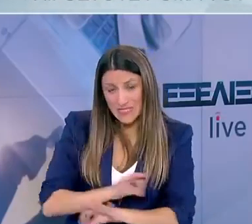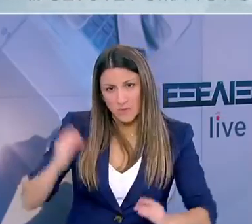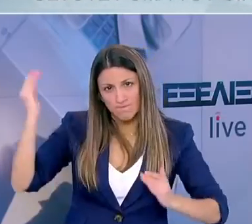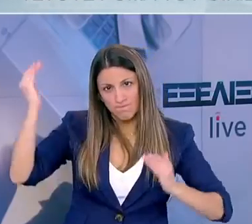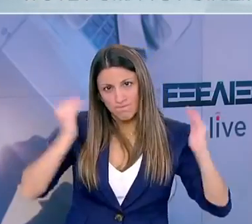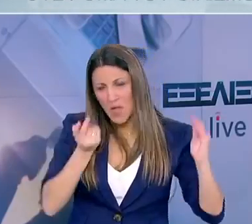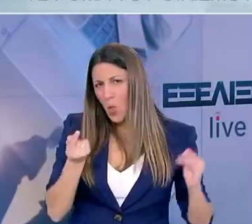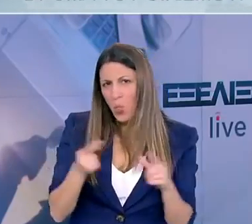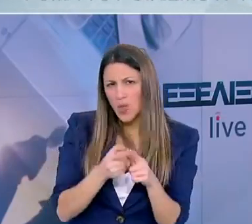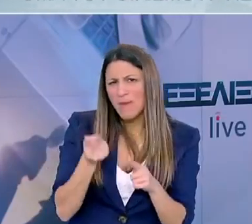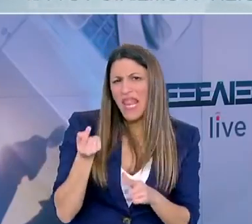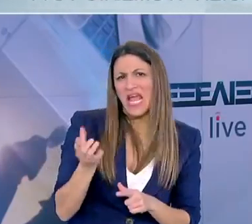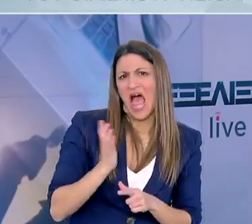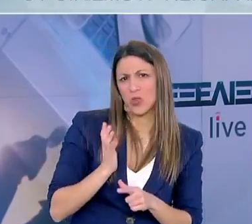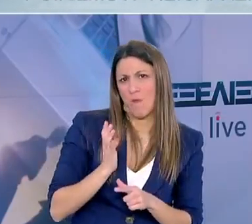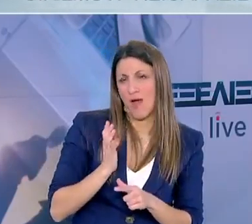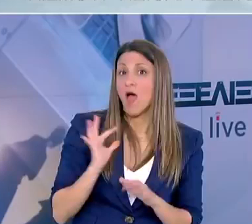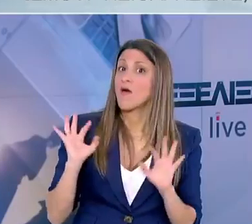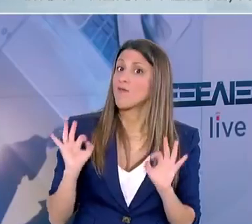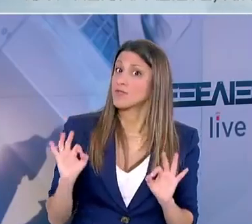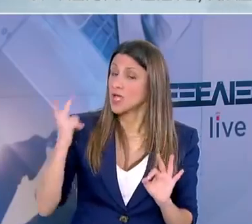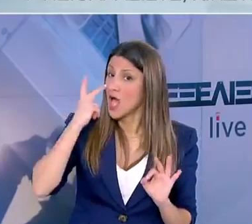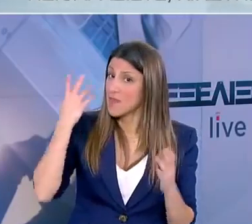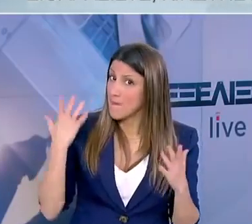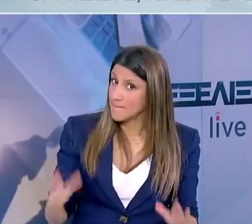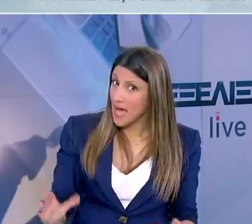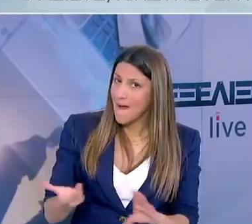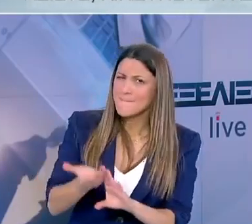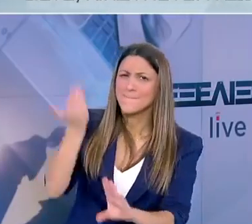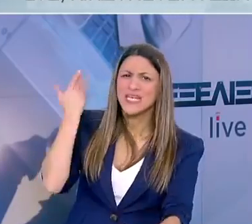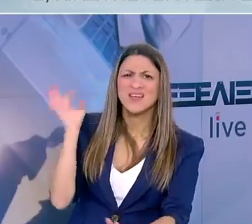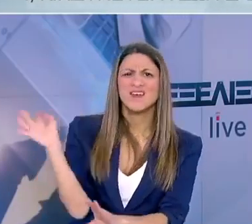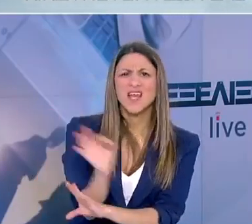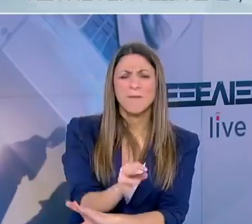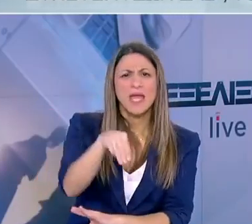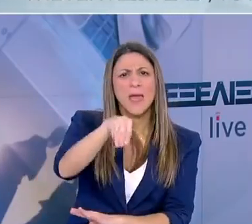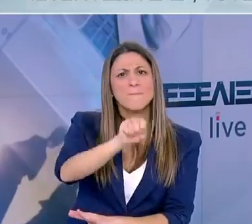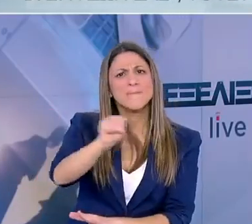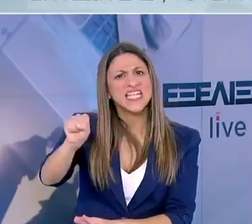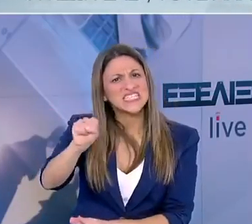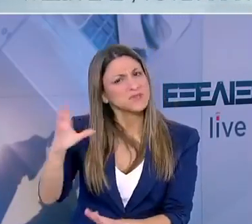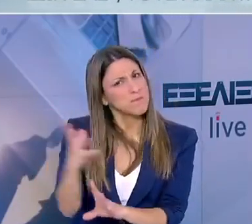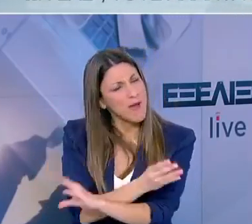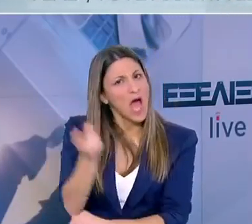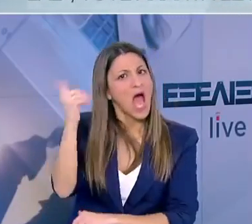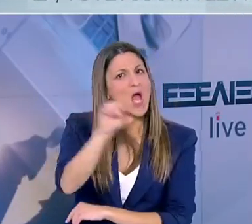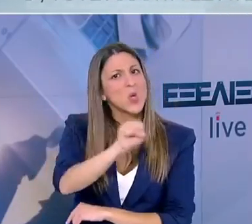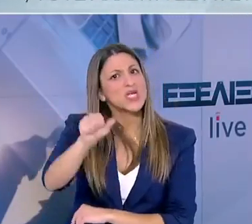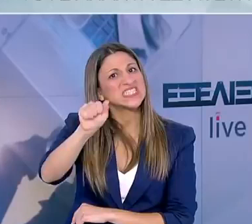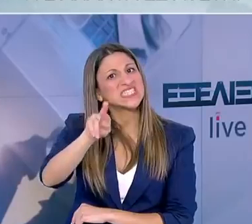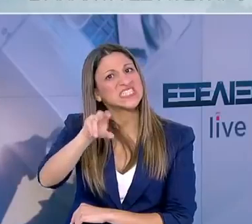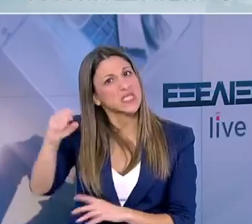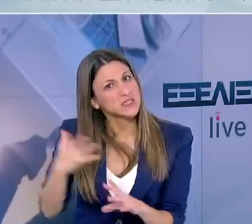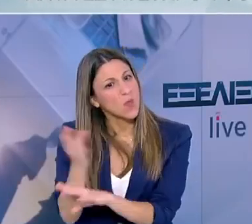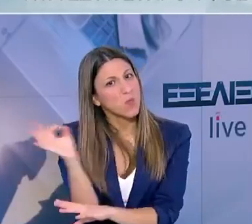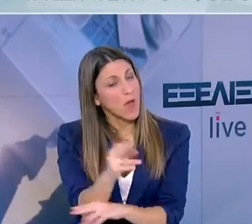πολύ λίγους ανθρώπους. Ξέρουμε βέβαια ότι έχει δουλέψει στο MERS, στο SARS, στο ΙΤΑ1Ν1. Έχουμε παραδείγματα επιτυχημένα στο παρελθόν. Εάν